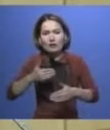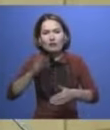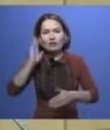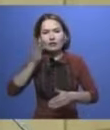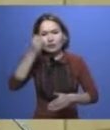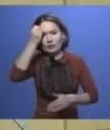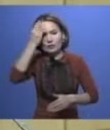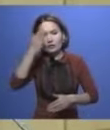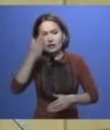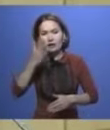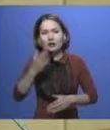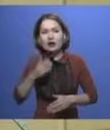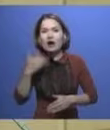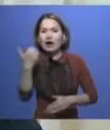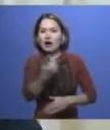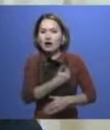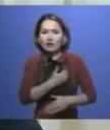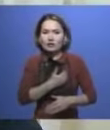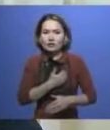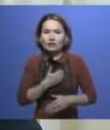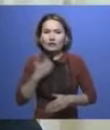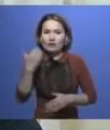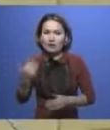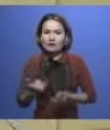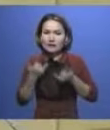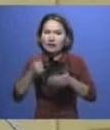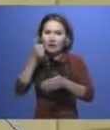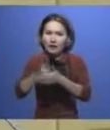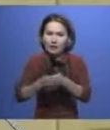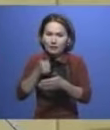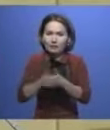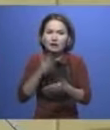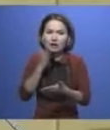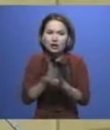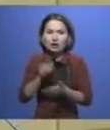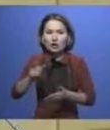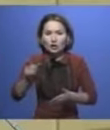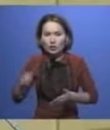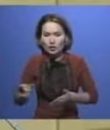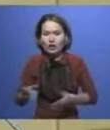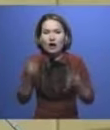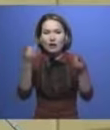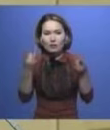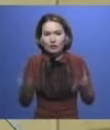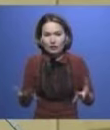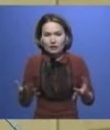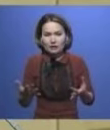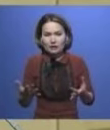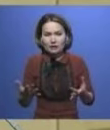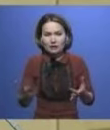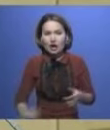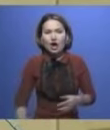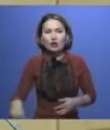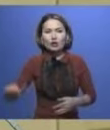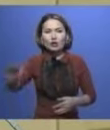Нурсултан Абич, хочу сделать вам комплимент. Есть люди, которые просто еще с юных